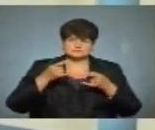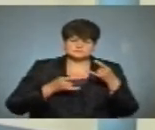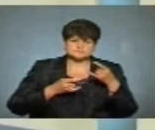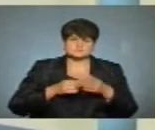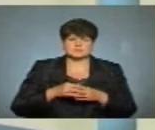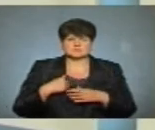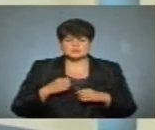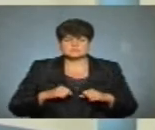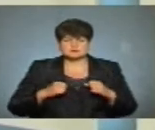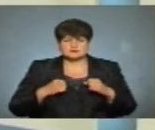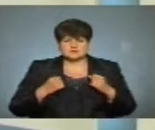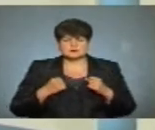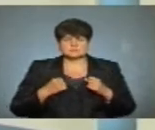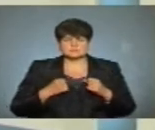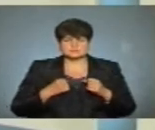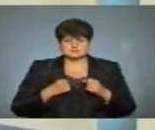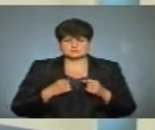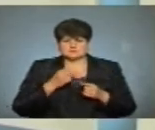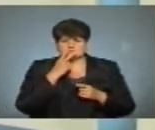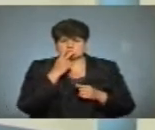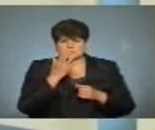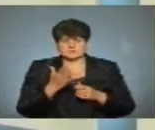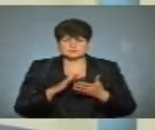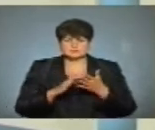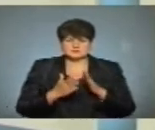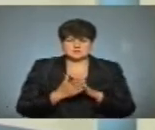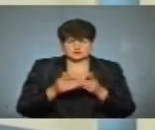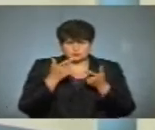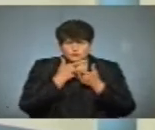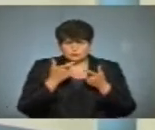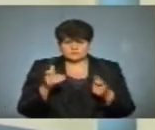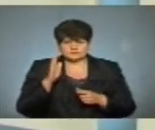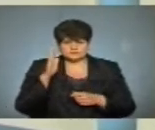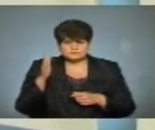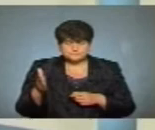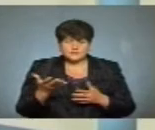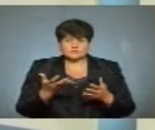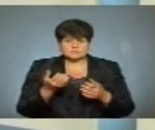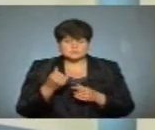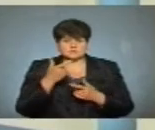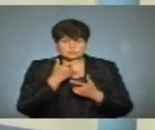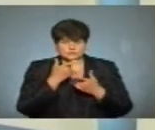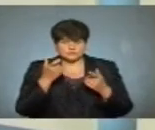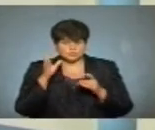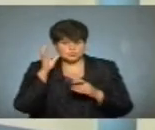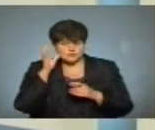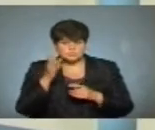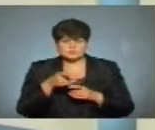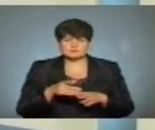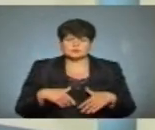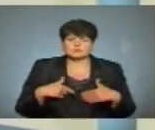телевізор. Ми стараємося, як правило, спрогнозувати ситуацію і попередити заздалегідь. Отримавши таке повідомлення, я би